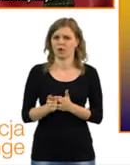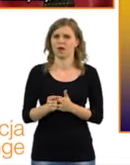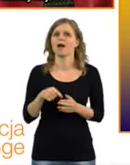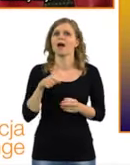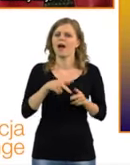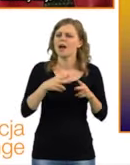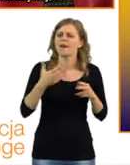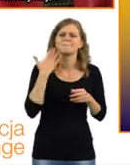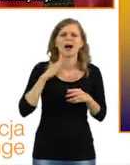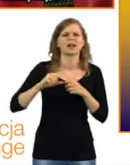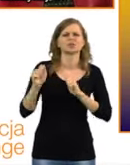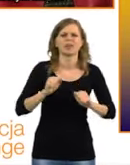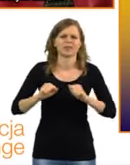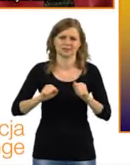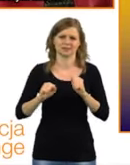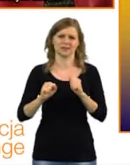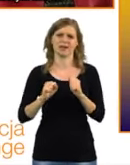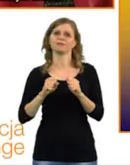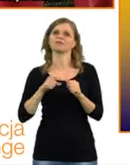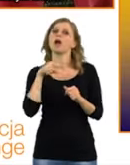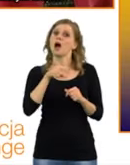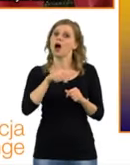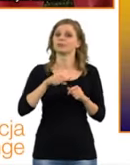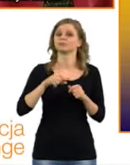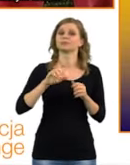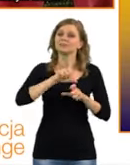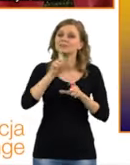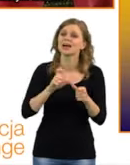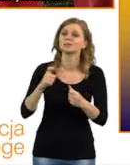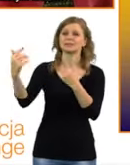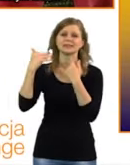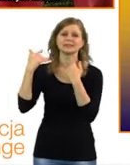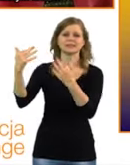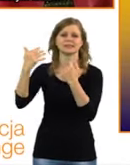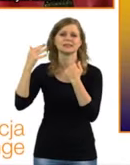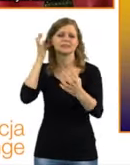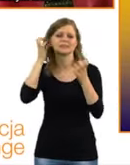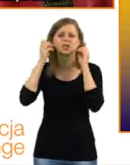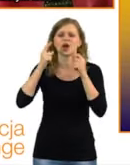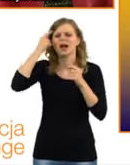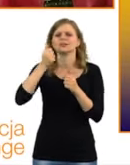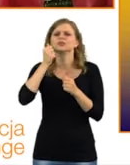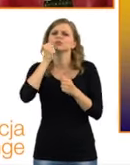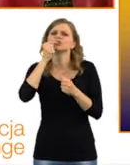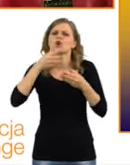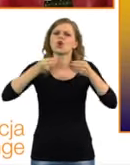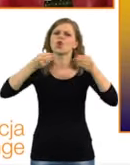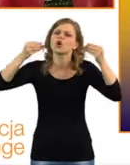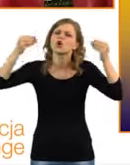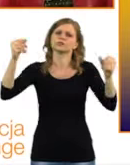dziecka. Jest bardzo intensywny i gdy stale podlega stymulacji, rozwija się z każdym dniem.